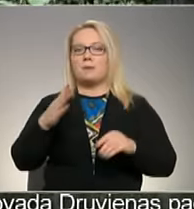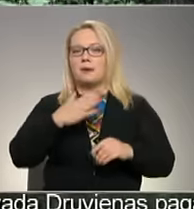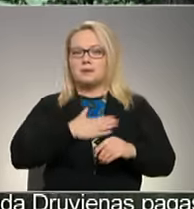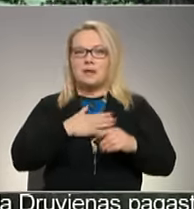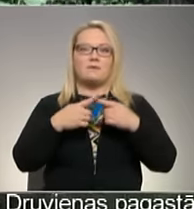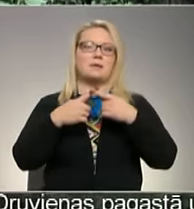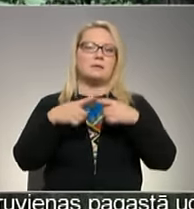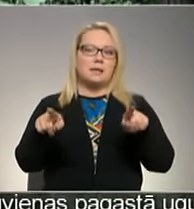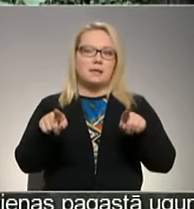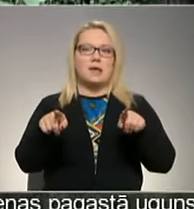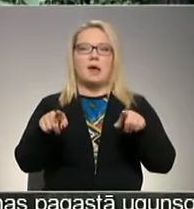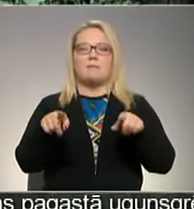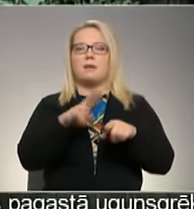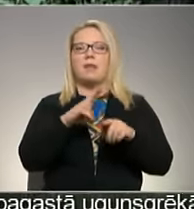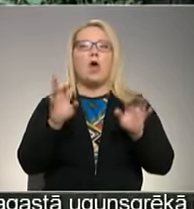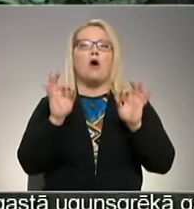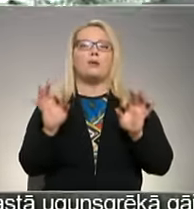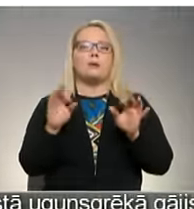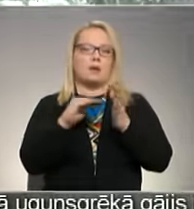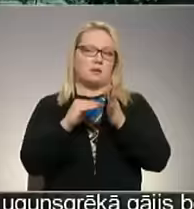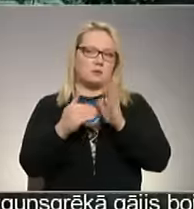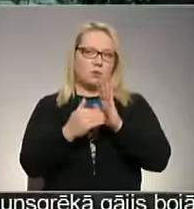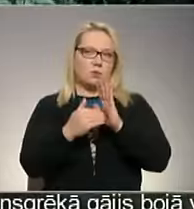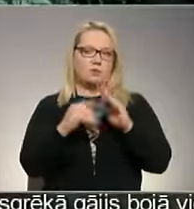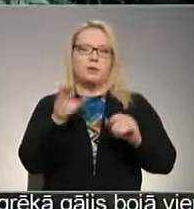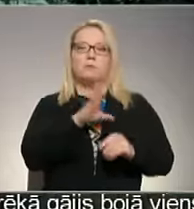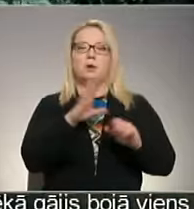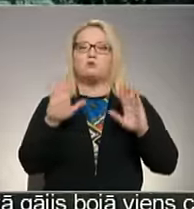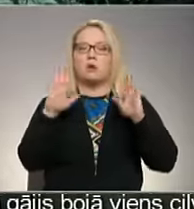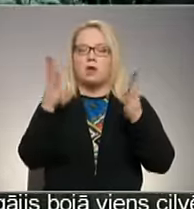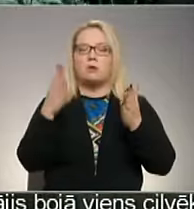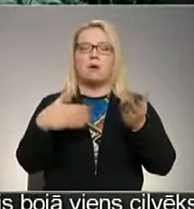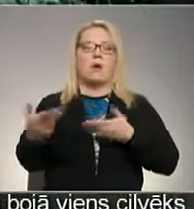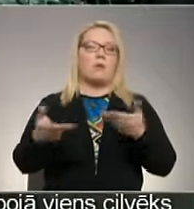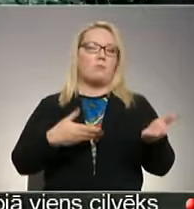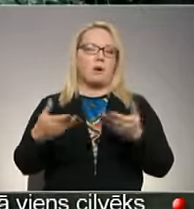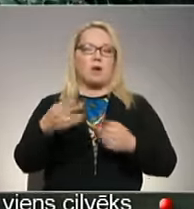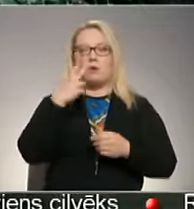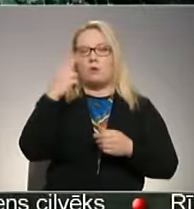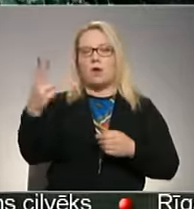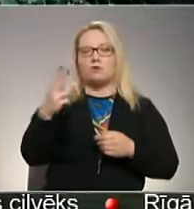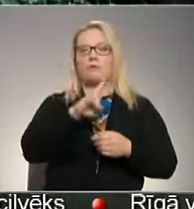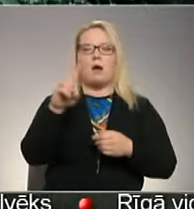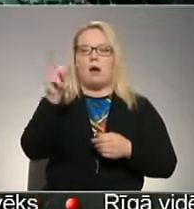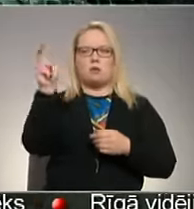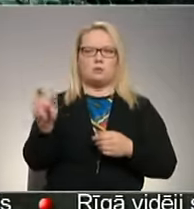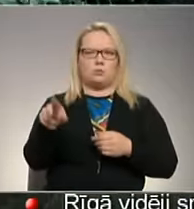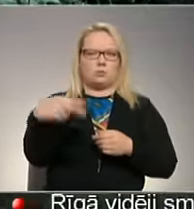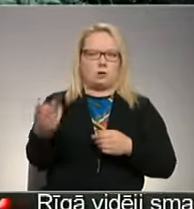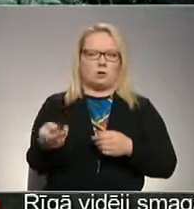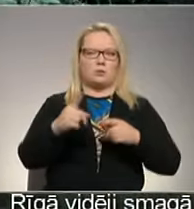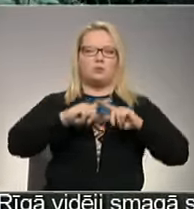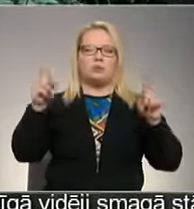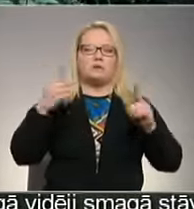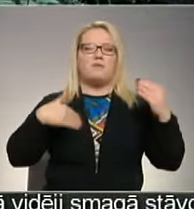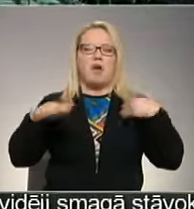citiem dažādās, nu, neoriģinālās situācijās. Ir bijuši gadījumi, kad iet pa ielu un vienkārši redz, kāds nokrīt. Un tad tev uzreiz